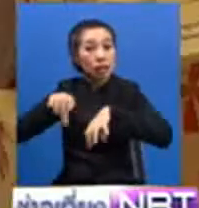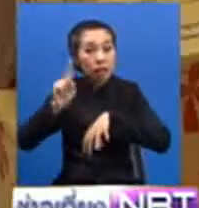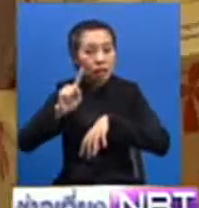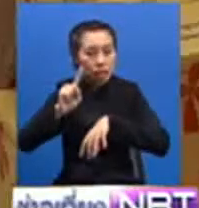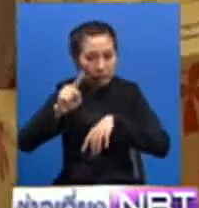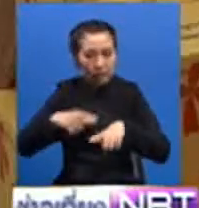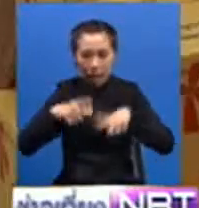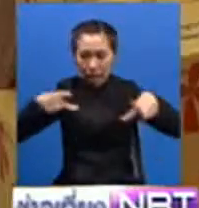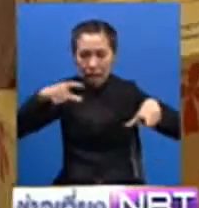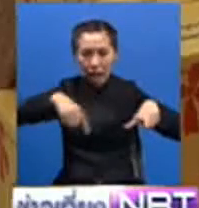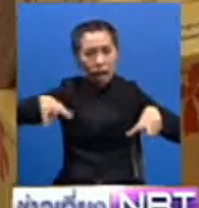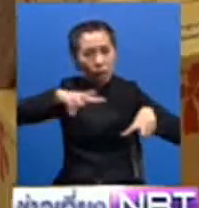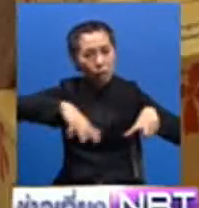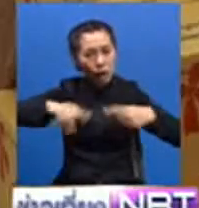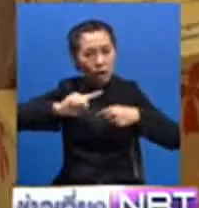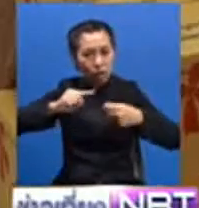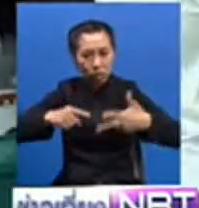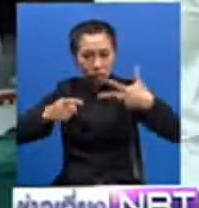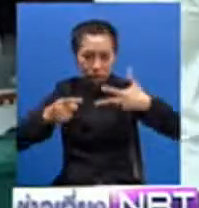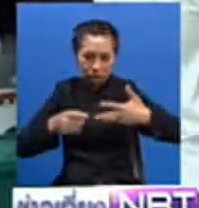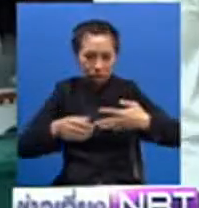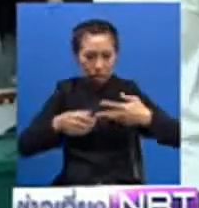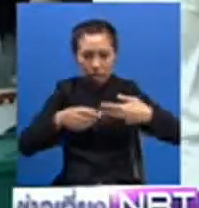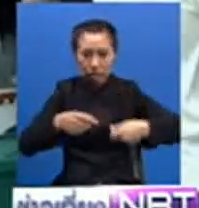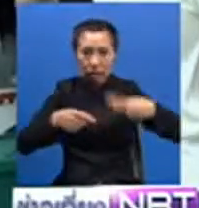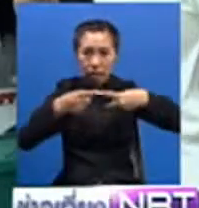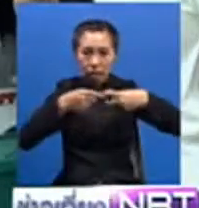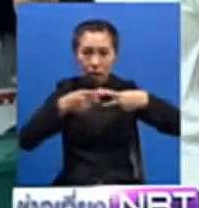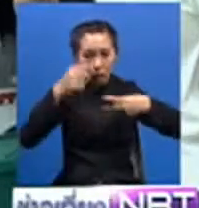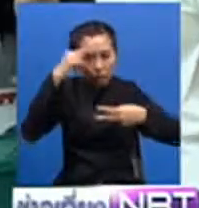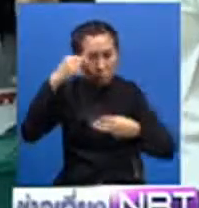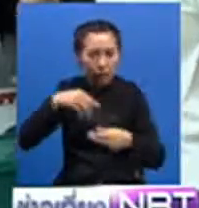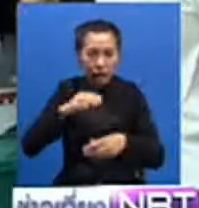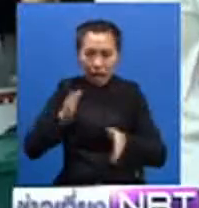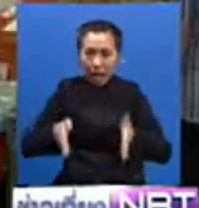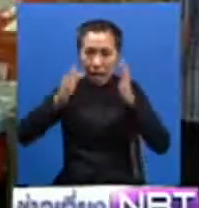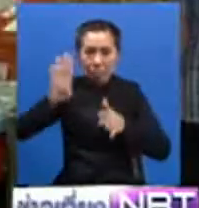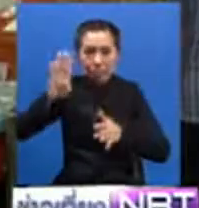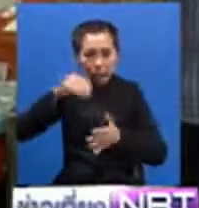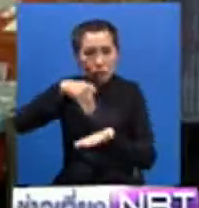อเนกประสงค์ชั้น2อาคาร B ศูนย์ราชการเฉลิมพระเกียรติแจ้งวัฒนะ